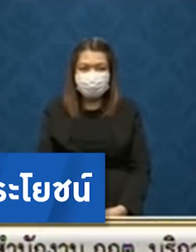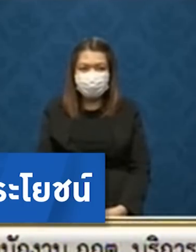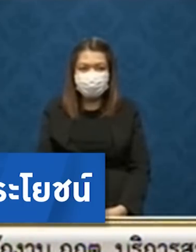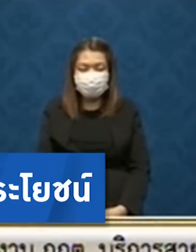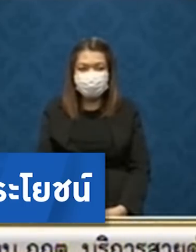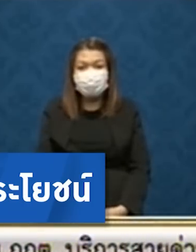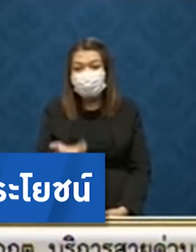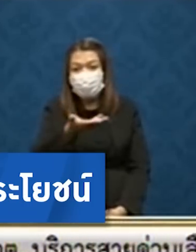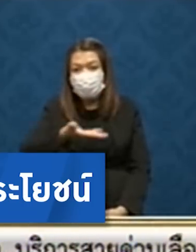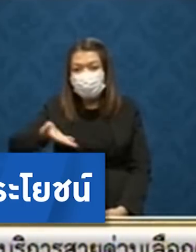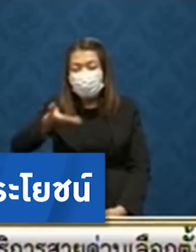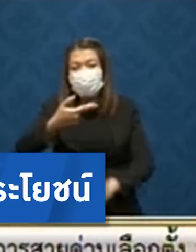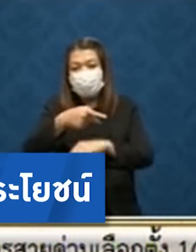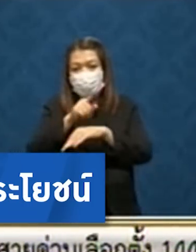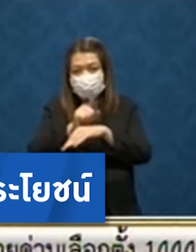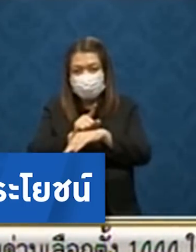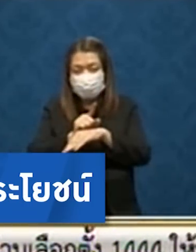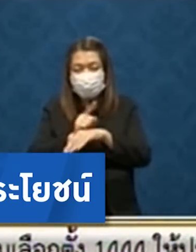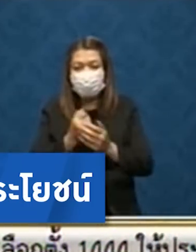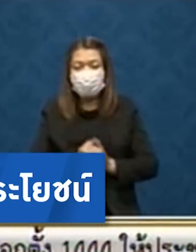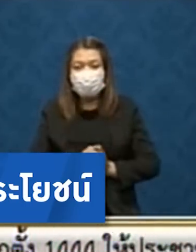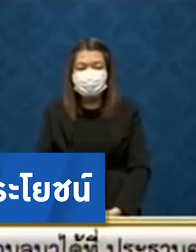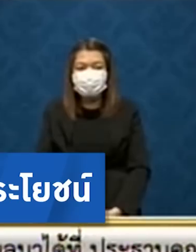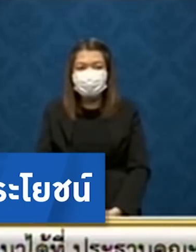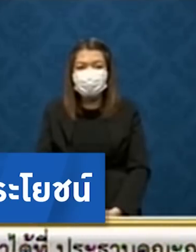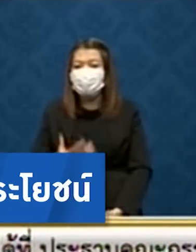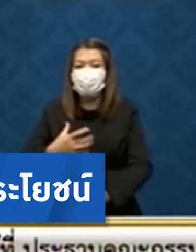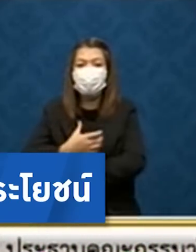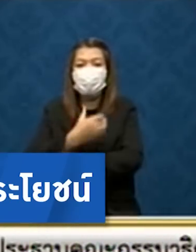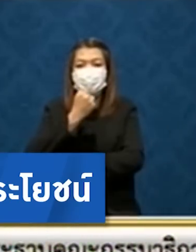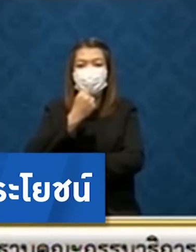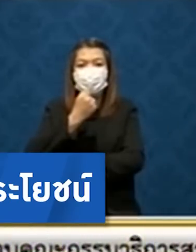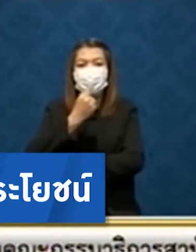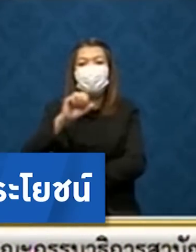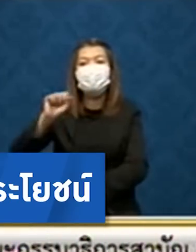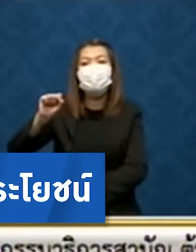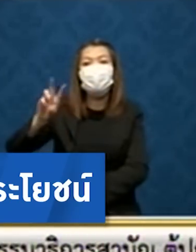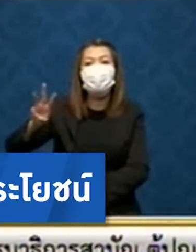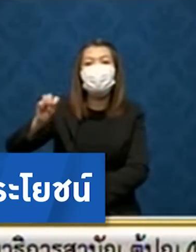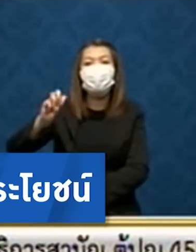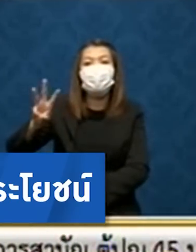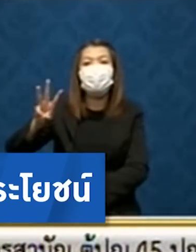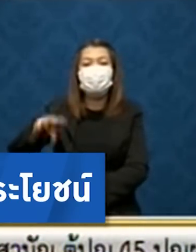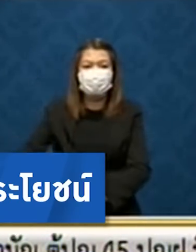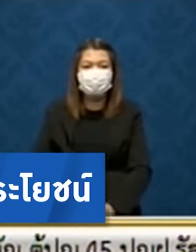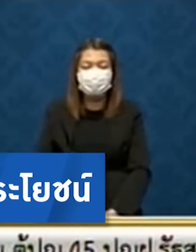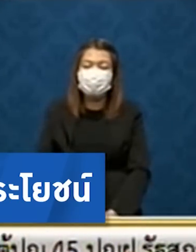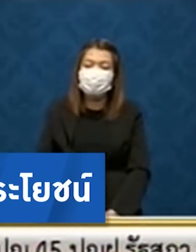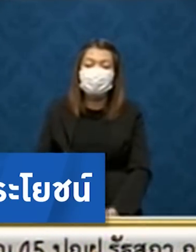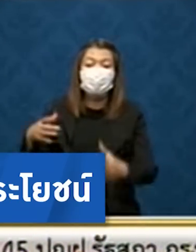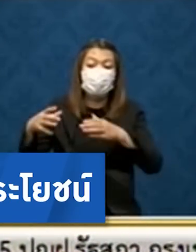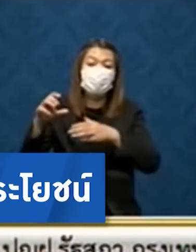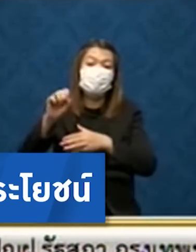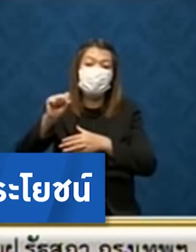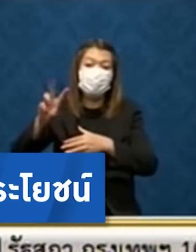เพื่อชาตินะครับคุณเกริกมนตรีนะครับออกมาพูดถึงปัญหาทหารนะครับสวด้วยเช่นเดียวกันนะครับนี่คือคุณเอ่อ